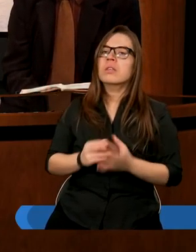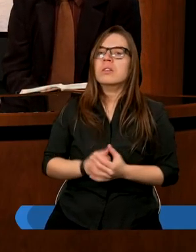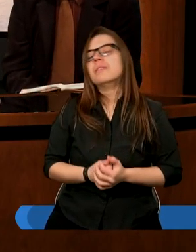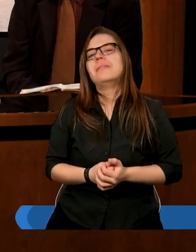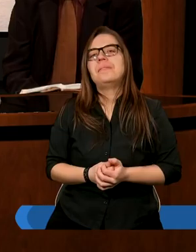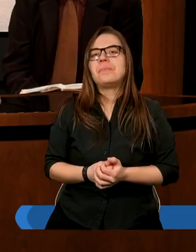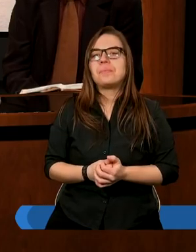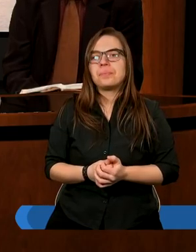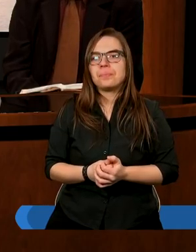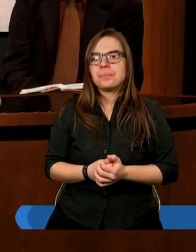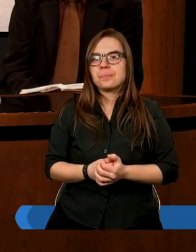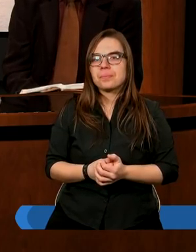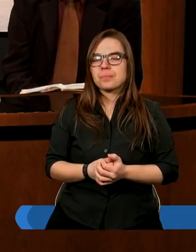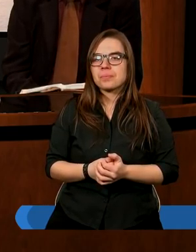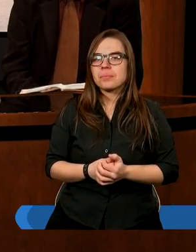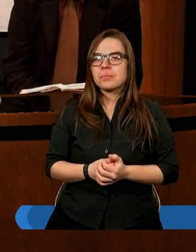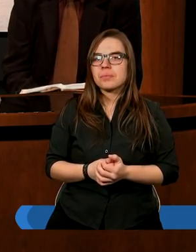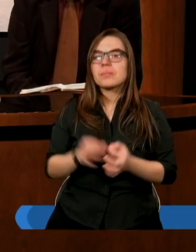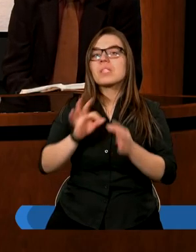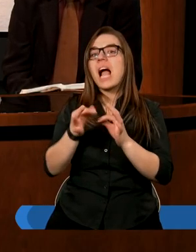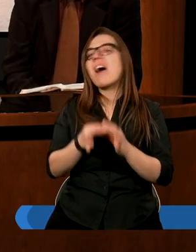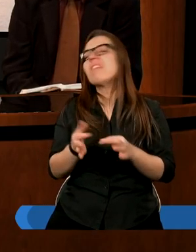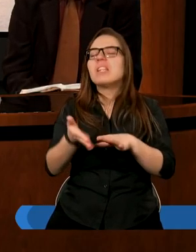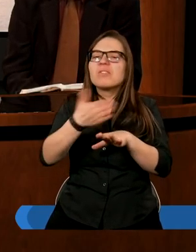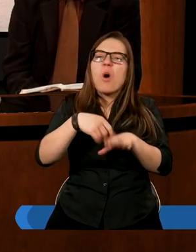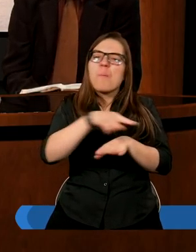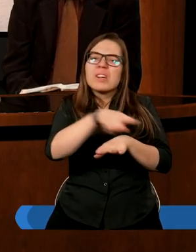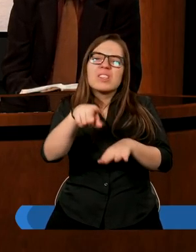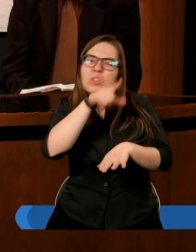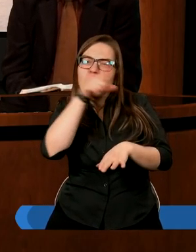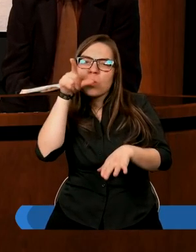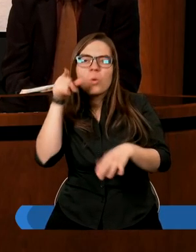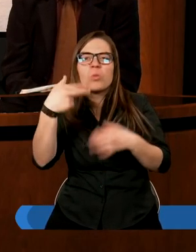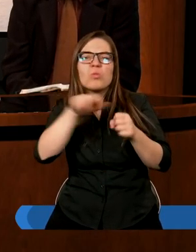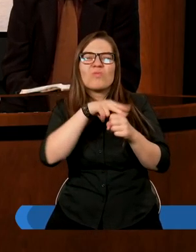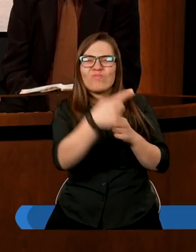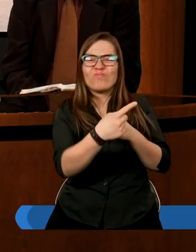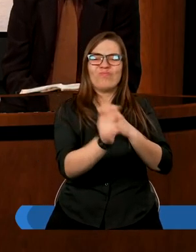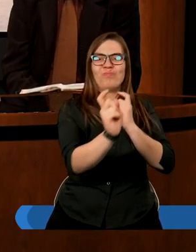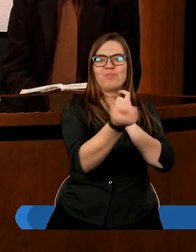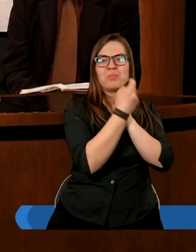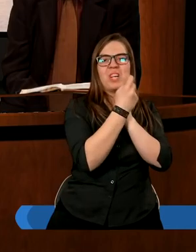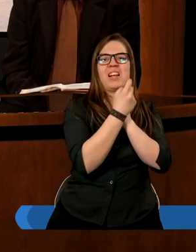życzliwości, nawet wobec ludzi, którzy są przeciwni,